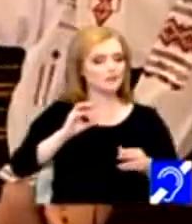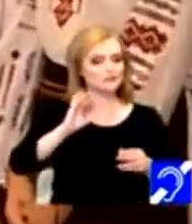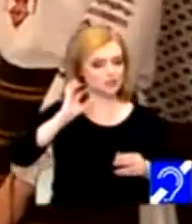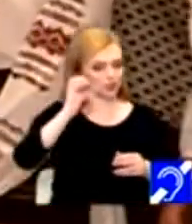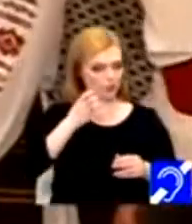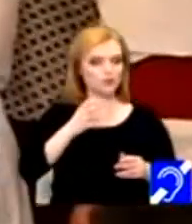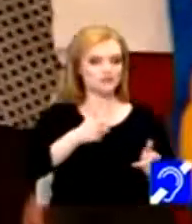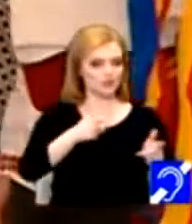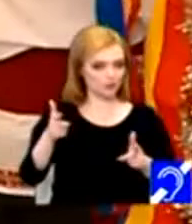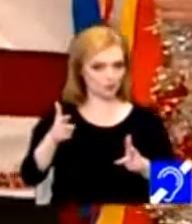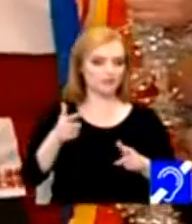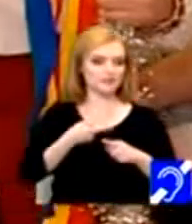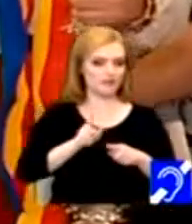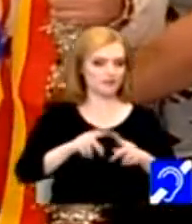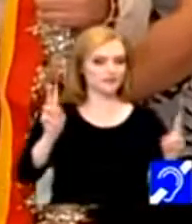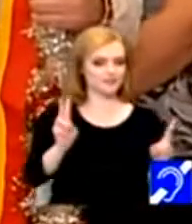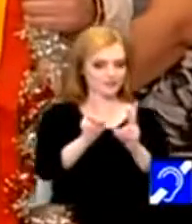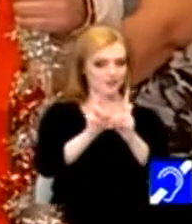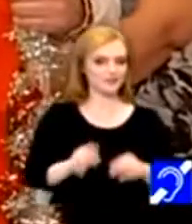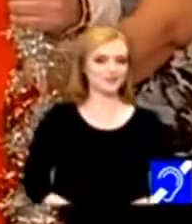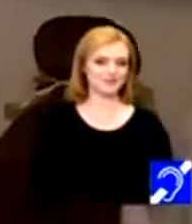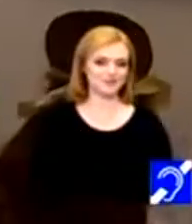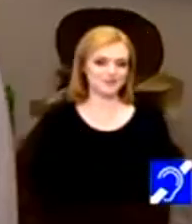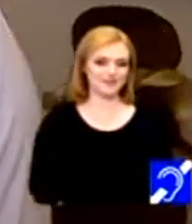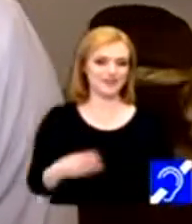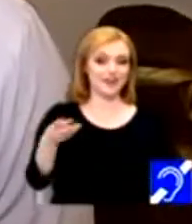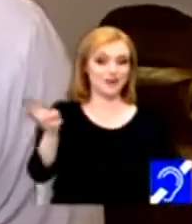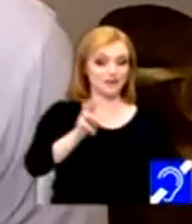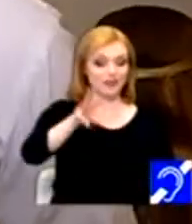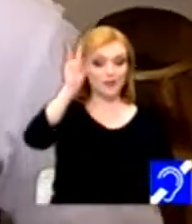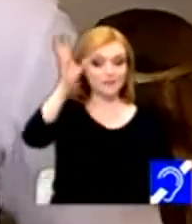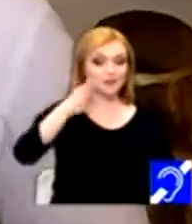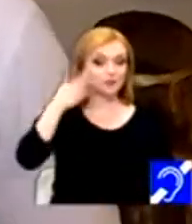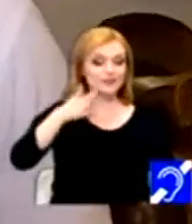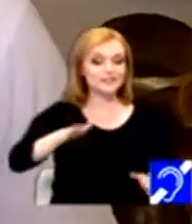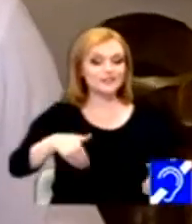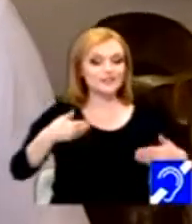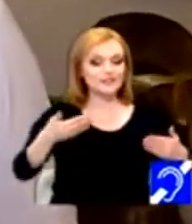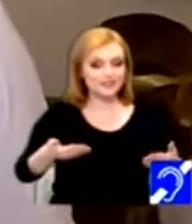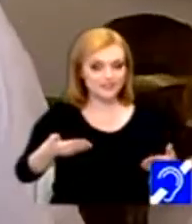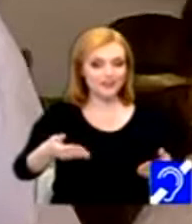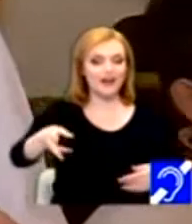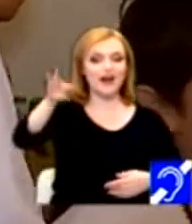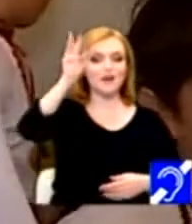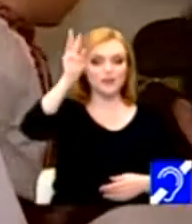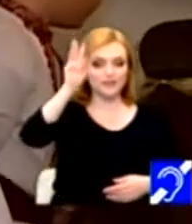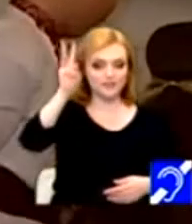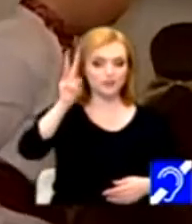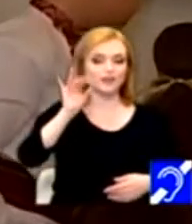mai vină și cu alte ocazii. Am venit la ambasada României să felicităm ambasadorii